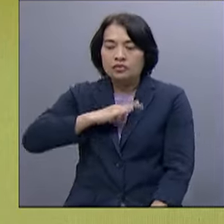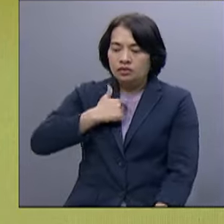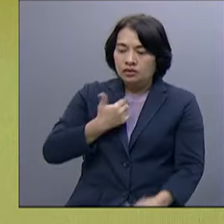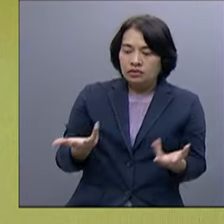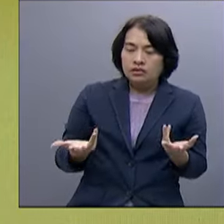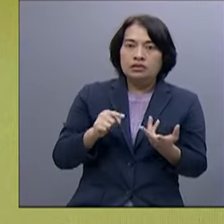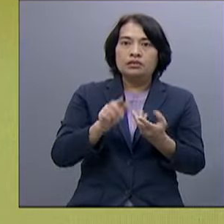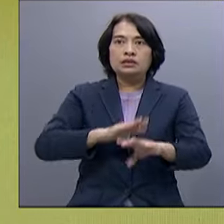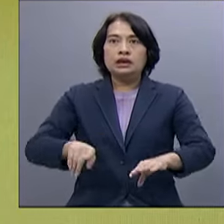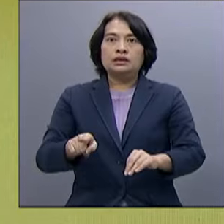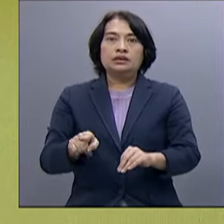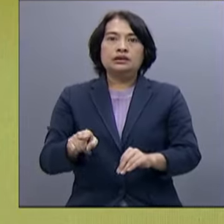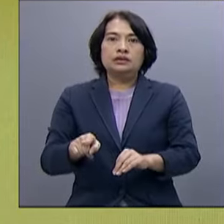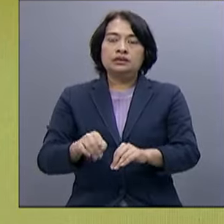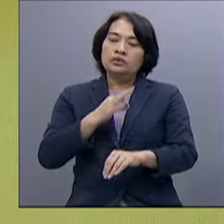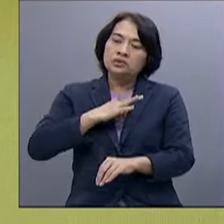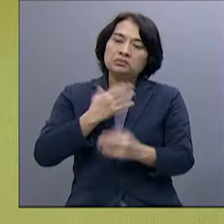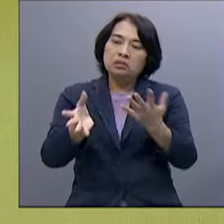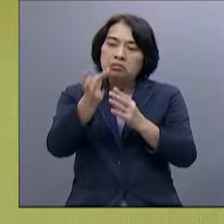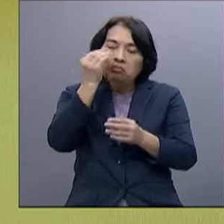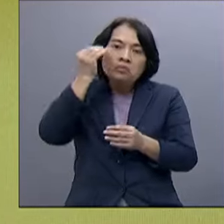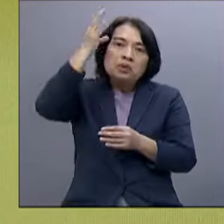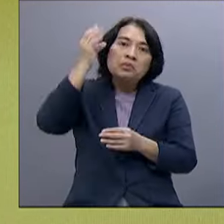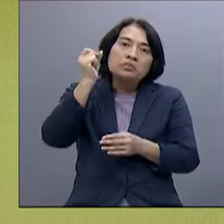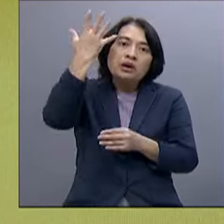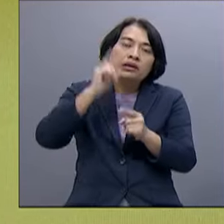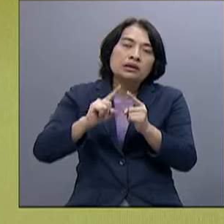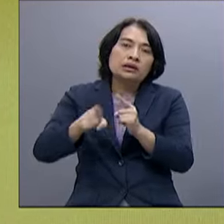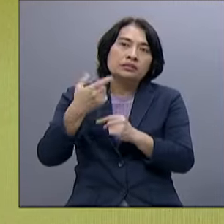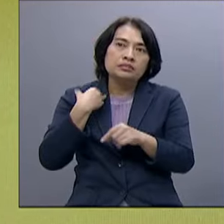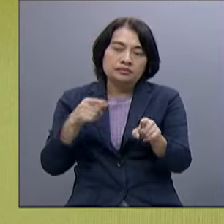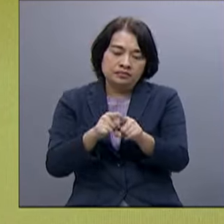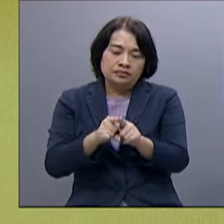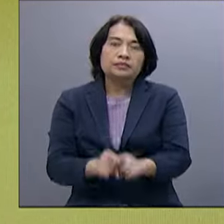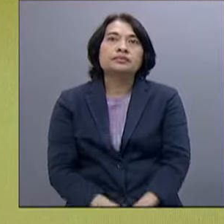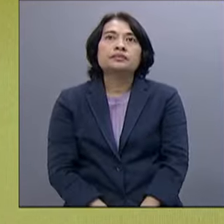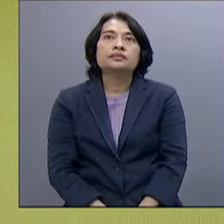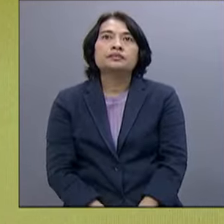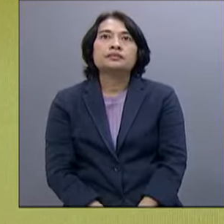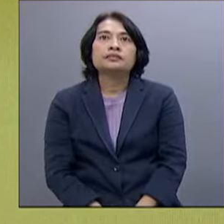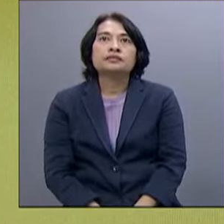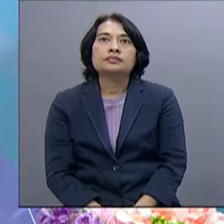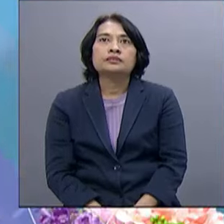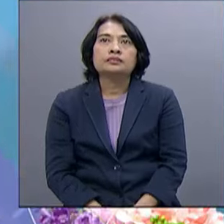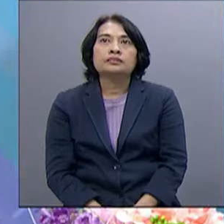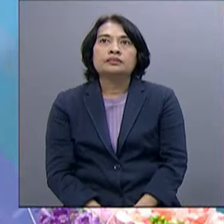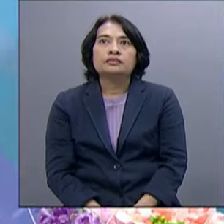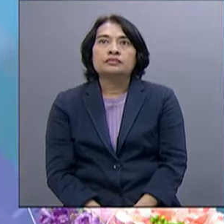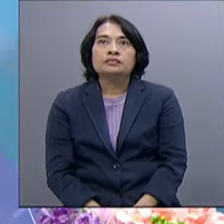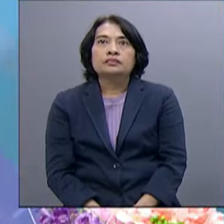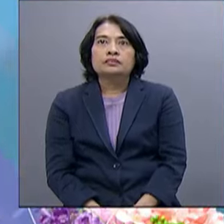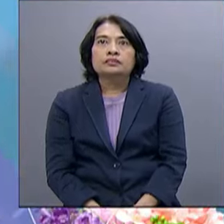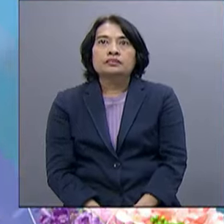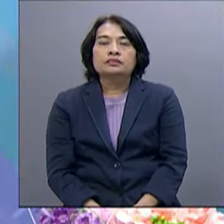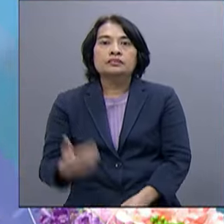างจิตใจของเด็กไม่ได้เด็กก็จะไม่ได้เกิดความรู้ความเข้าใจในวิชาชีพที่จะต้องมีด้วยนะคะ ครับผมเอาไปกันที่อีกหนึ่งเรื่องปกติเราจะนำเส